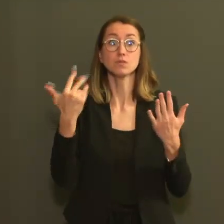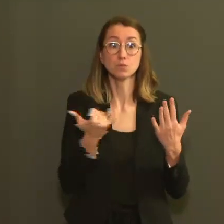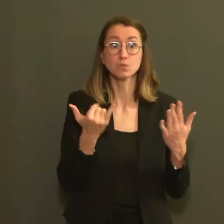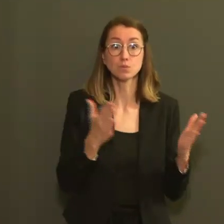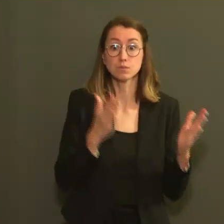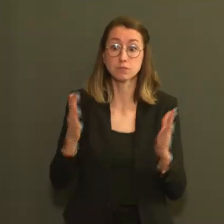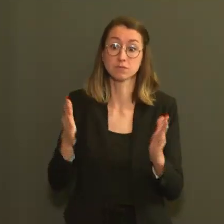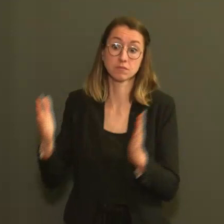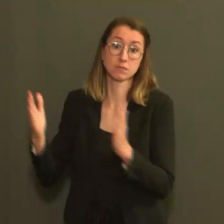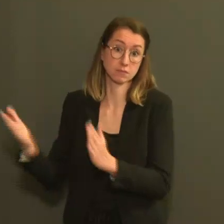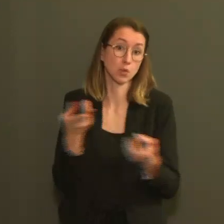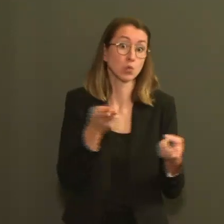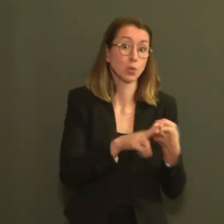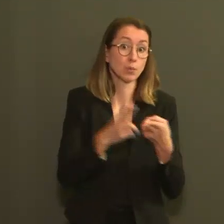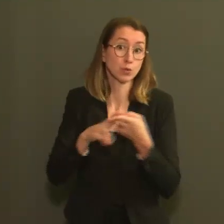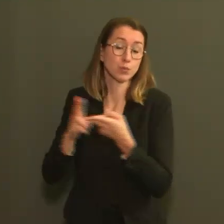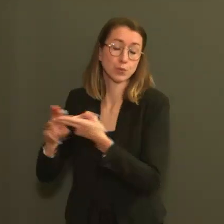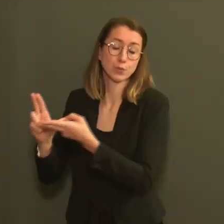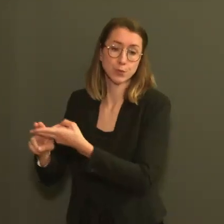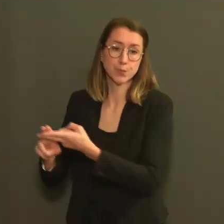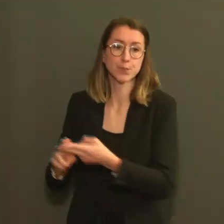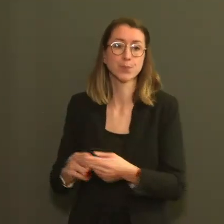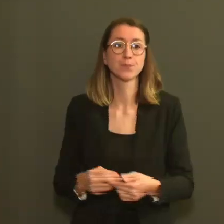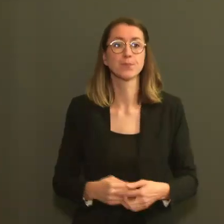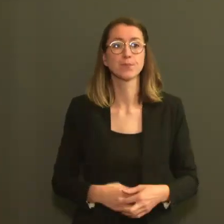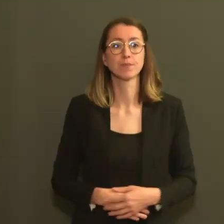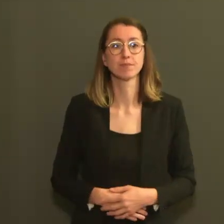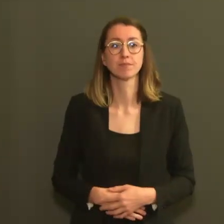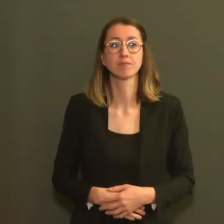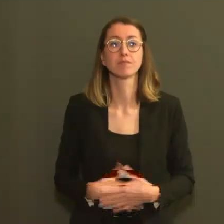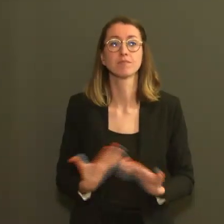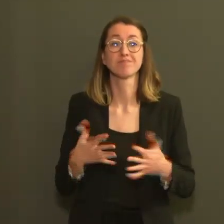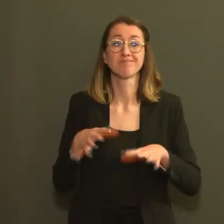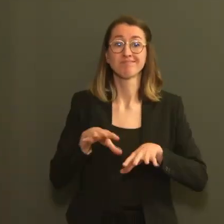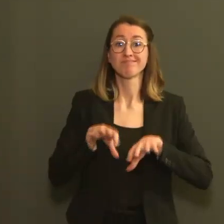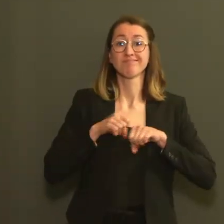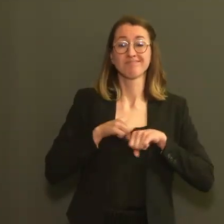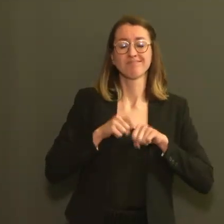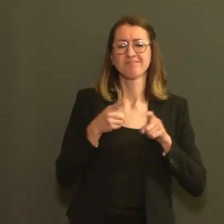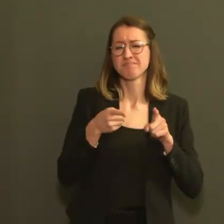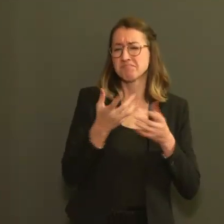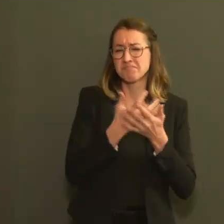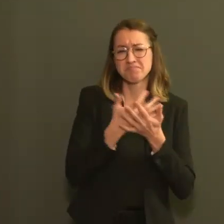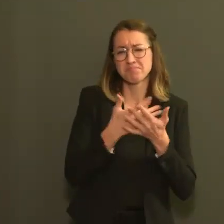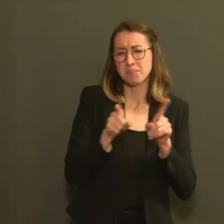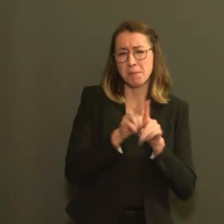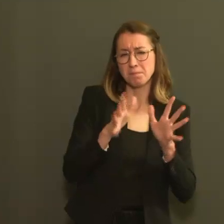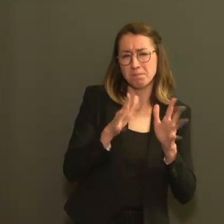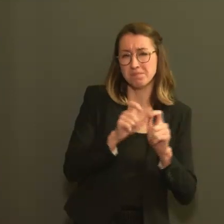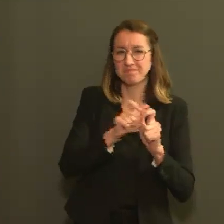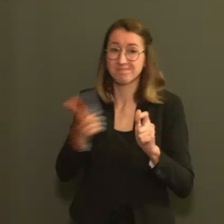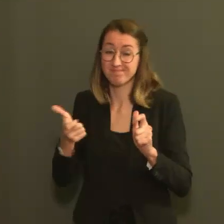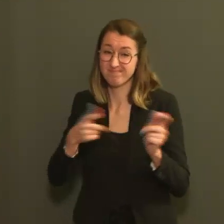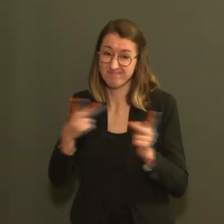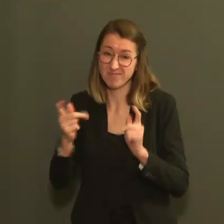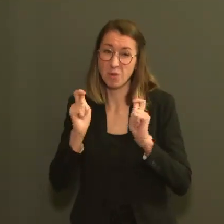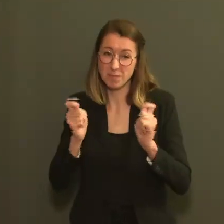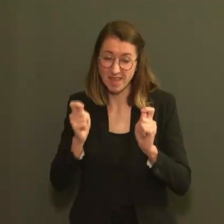proche du doublement dont on a parlé par rapport au nombre de nouveaux cas. Plus de la moitié de ces hospitalisations ont lieu à